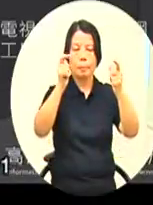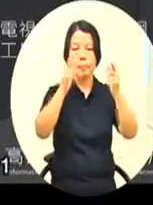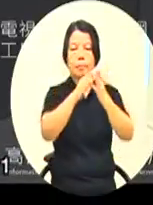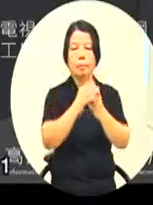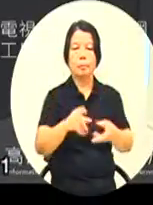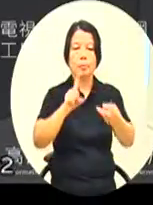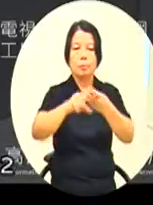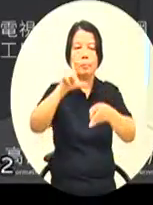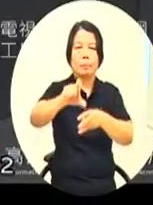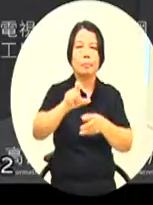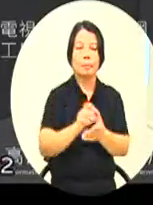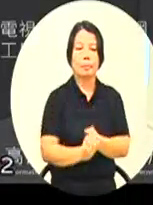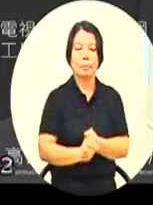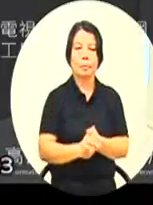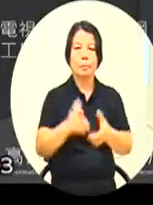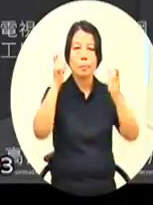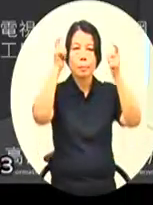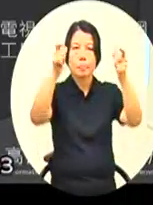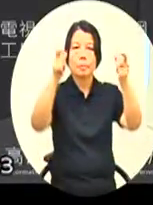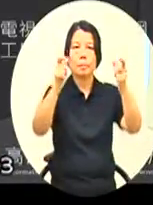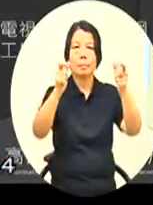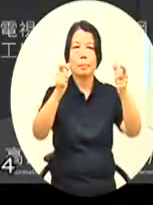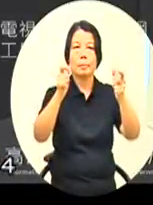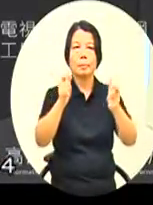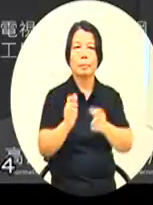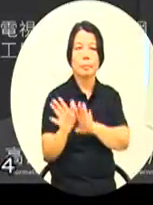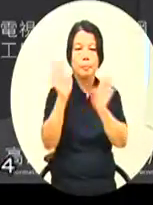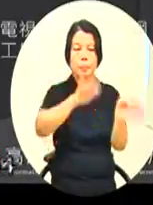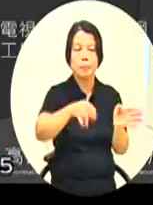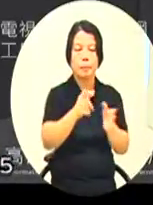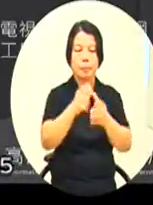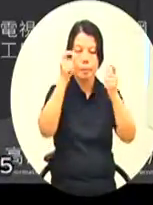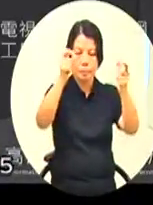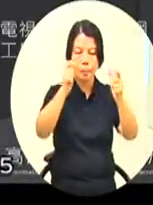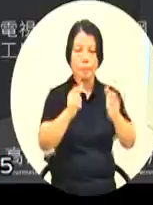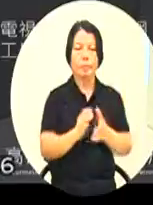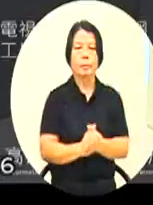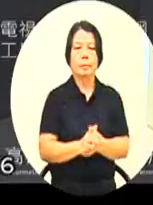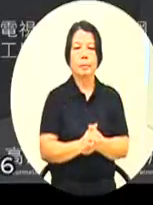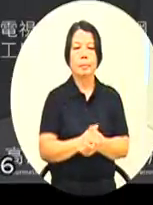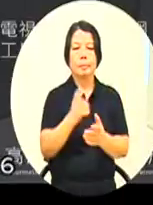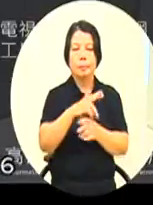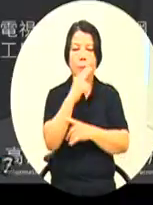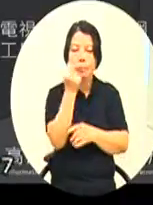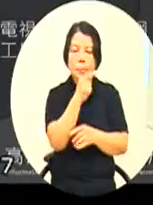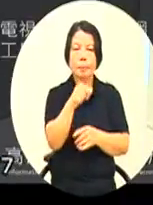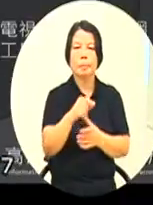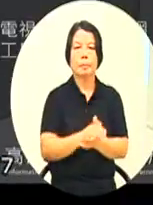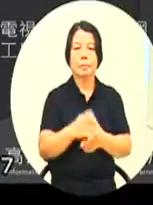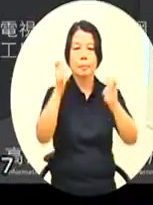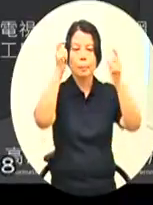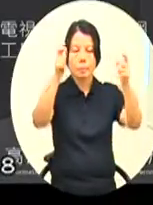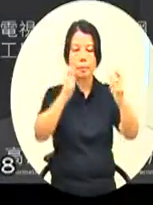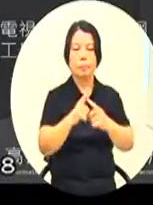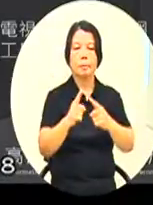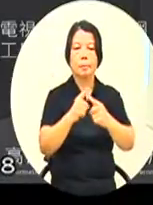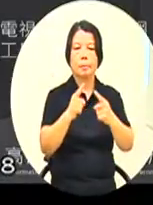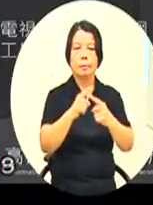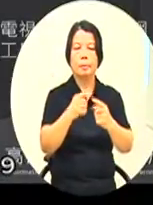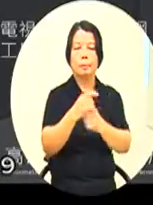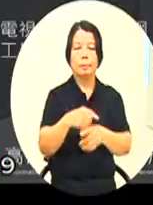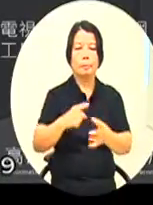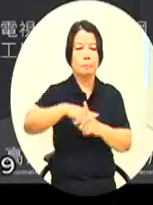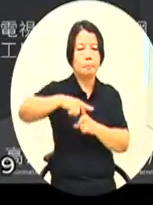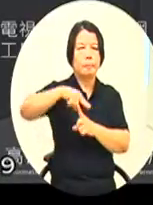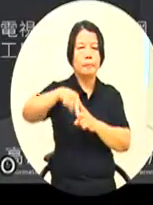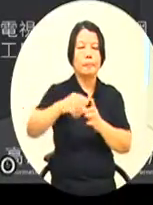题。什么叫做高雄款呢？就是高雄的样子、高雄的特质、高雄人的气味，还有